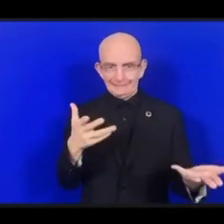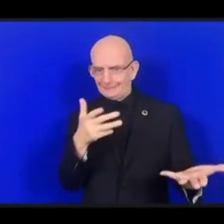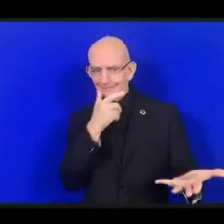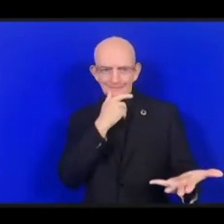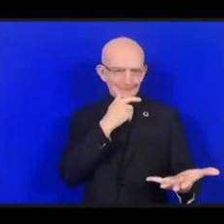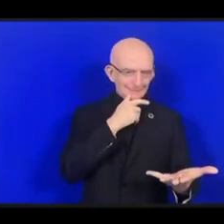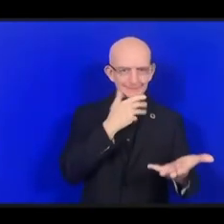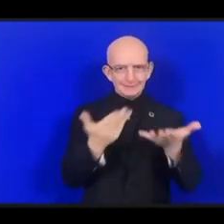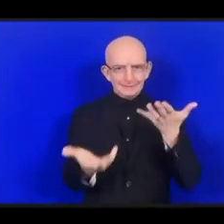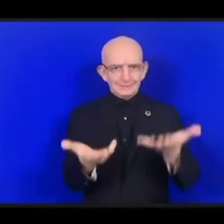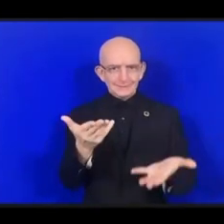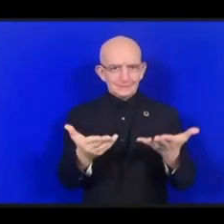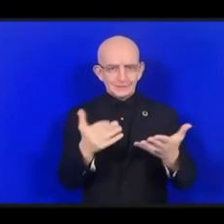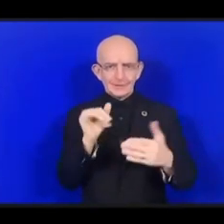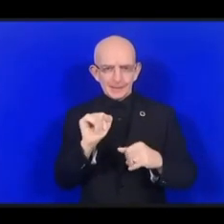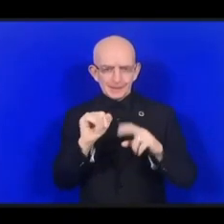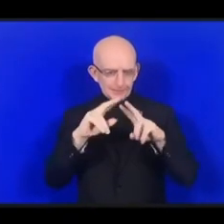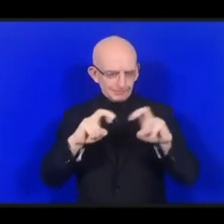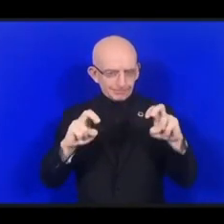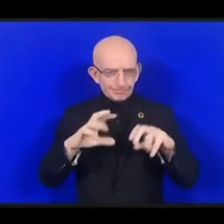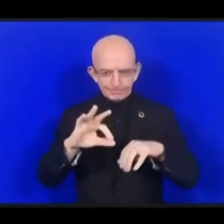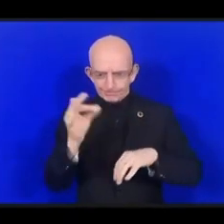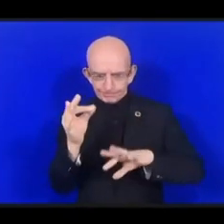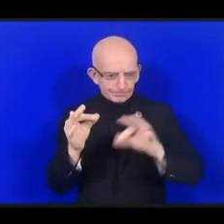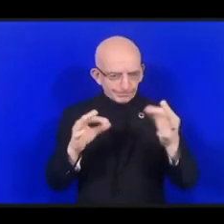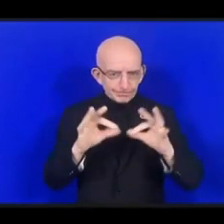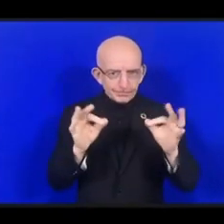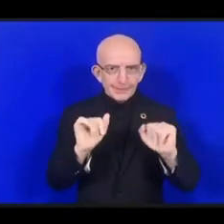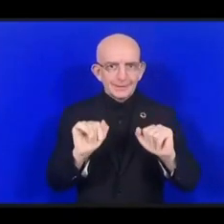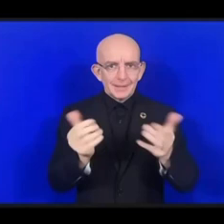امر يقع في ايدينا كمستهلكين